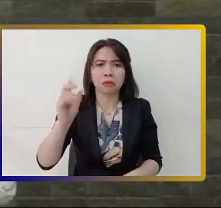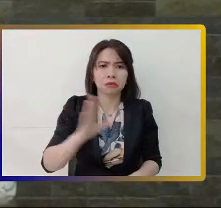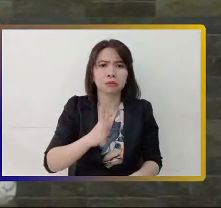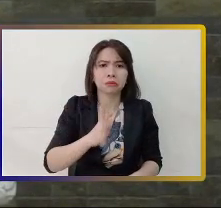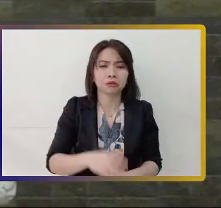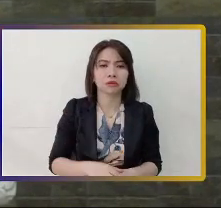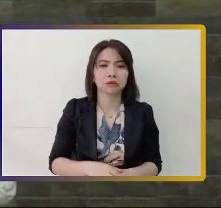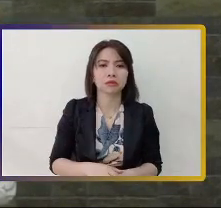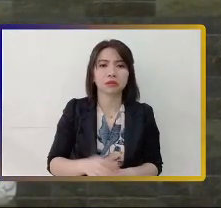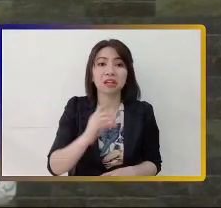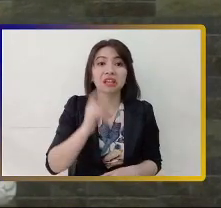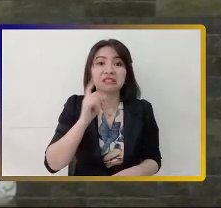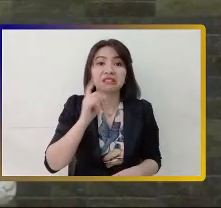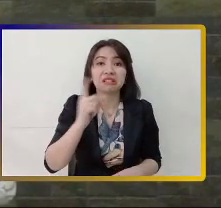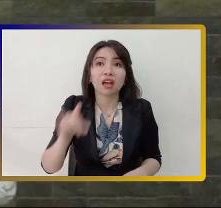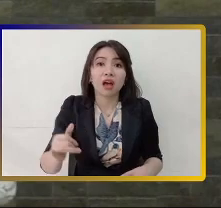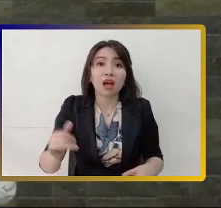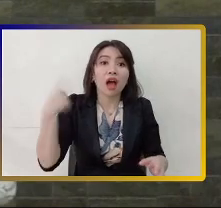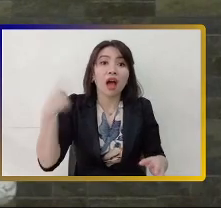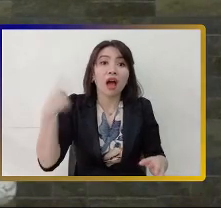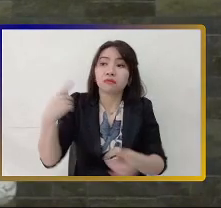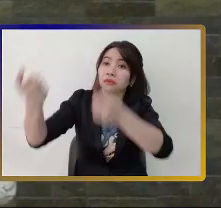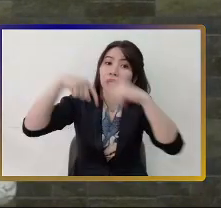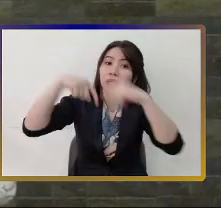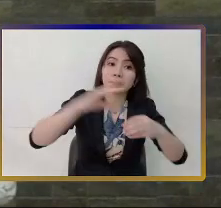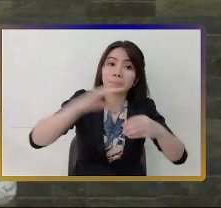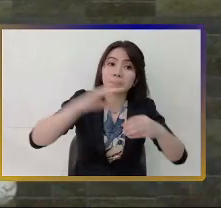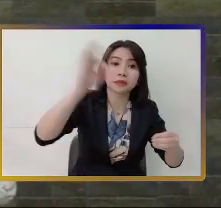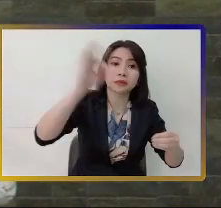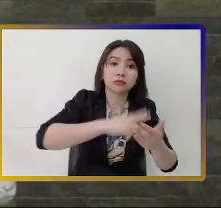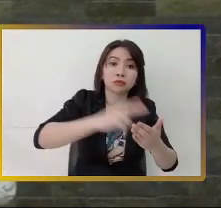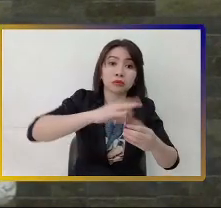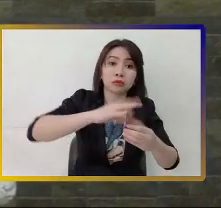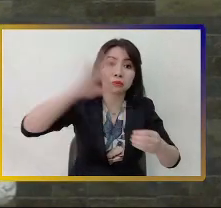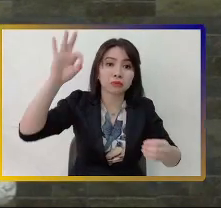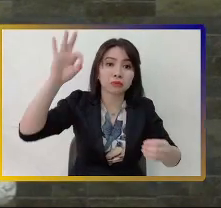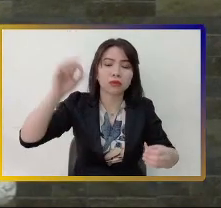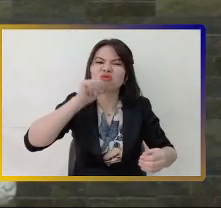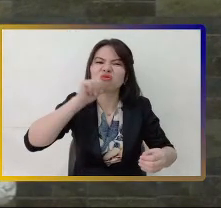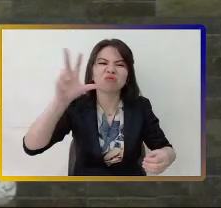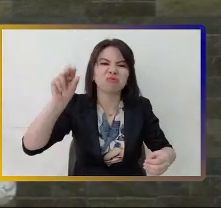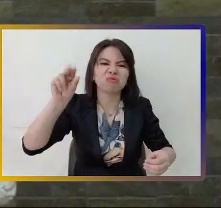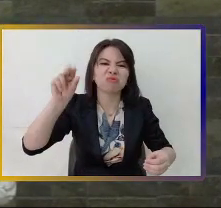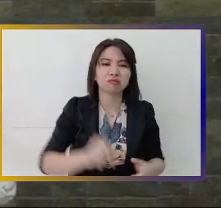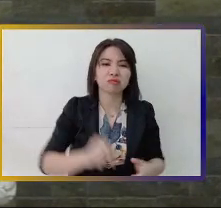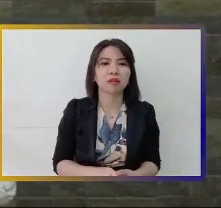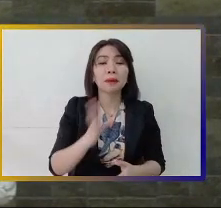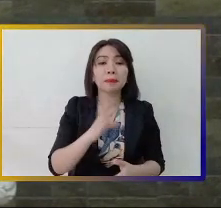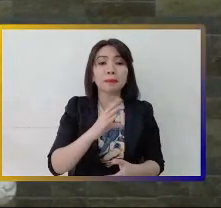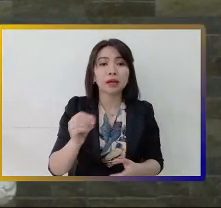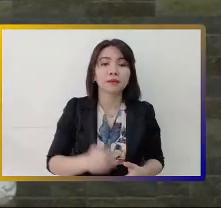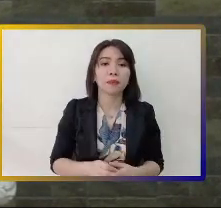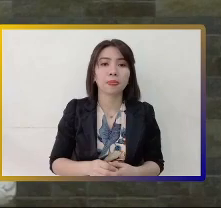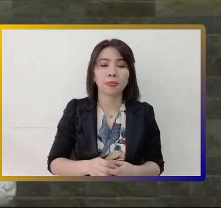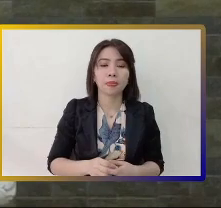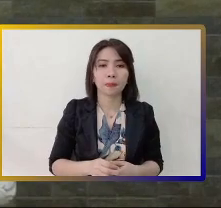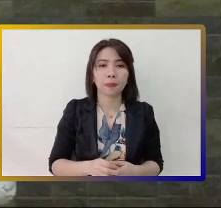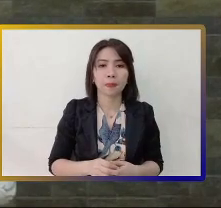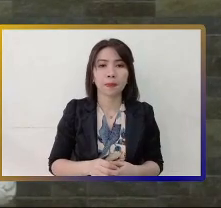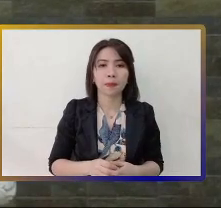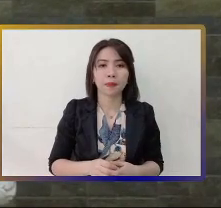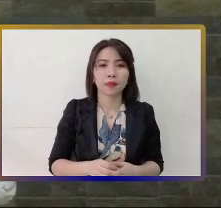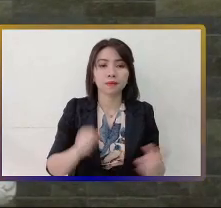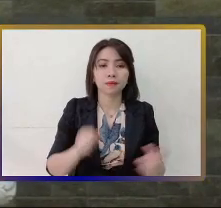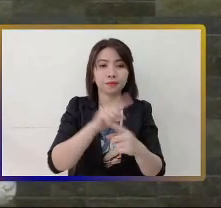ano? Sabi nila ng spirit. Anong klaseng spirit? But let me tell you something. Ang ibig sabihin po niyan,